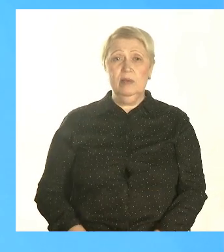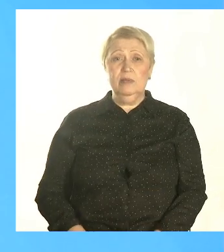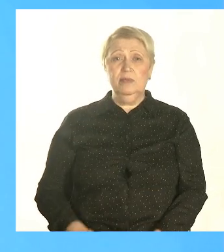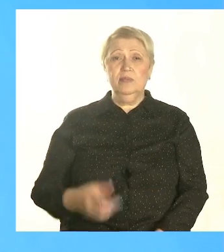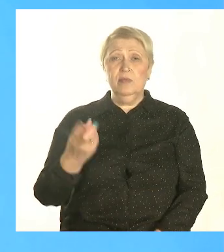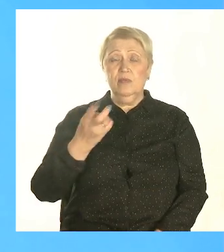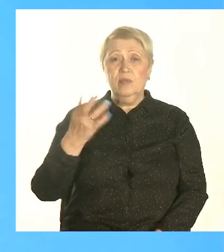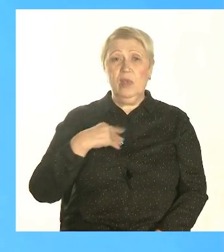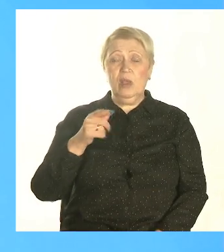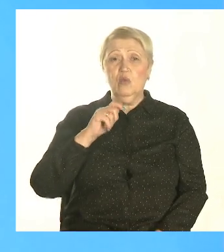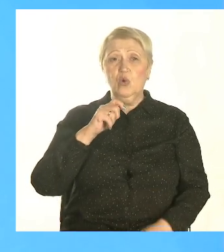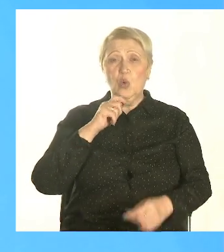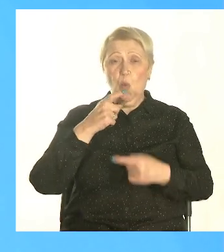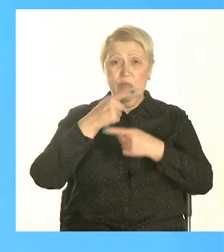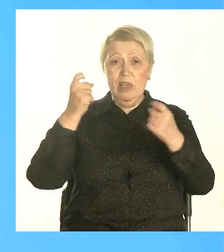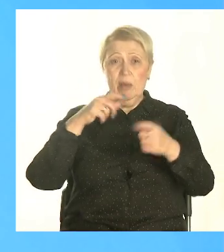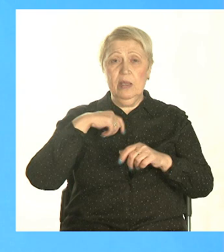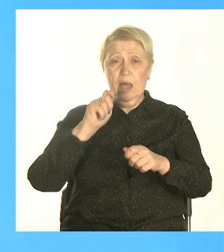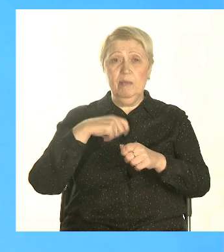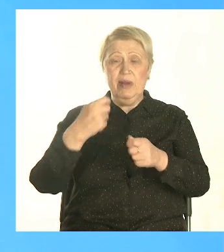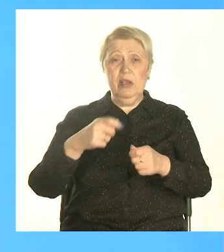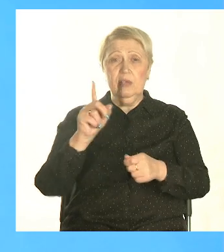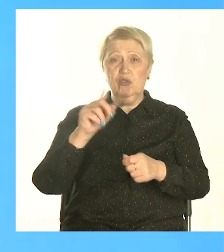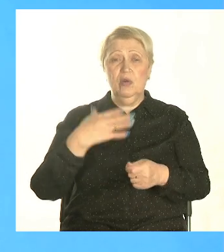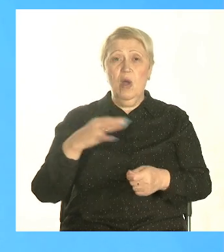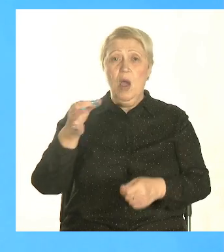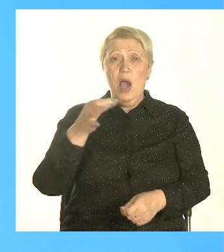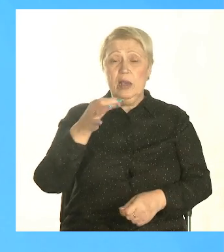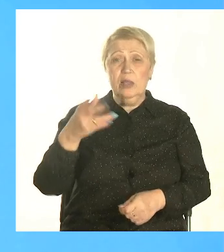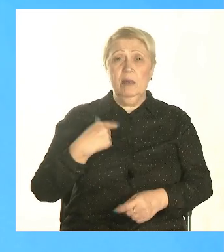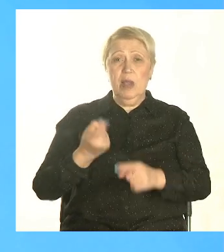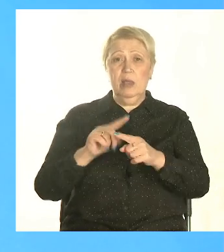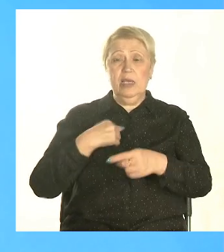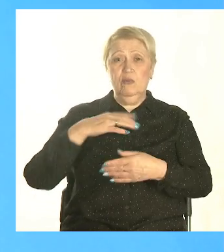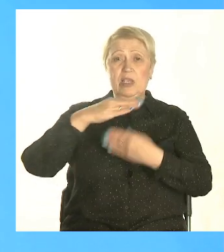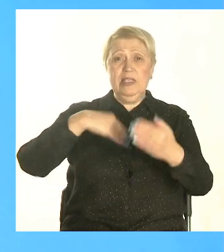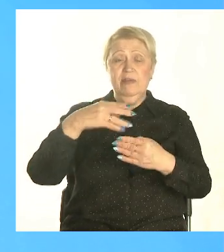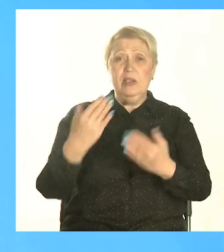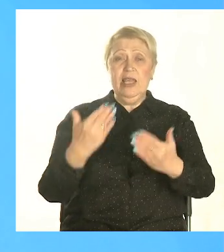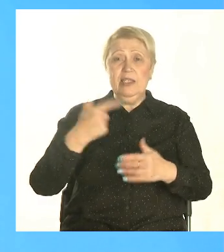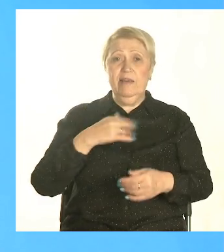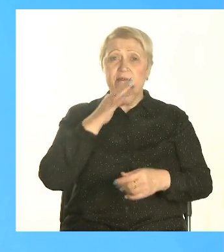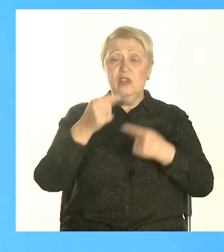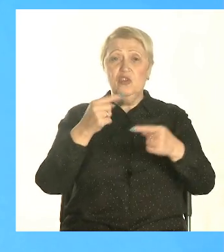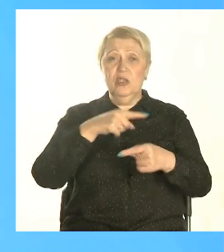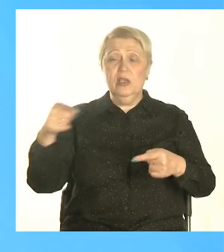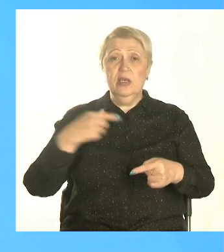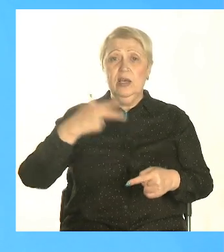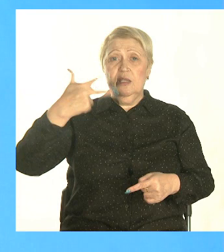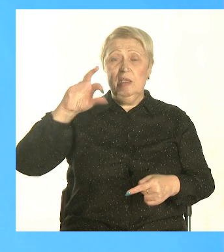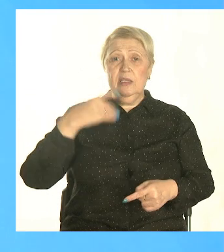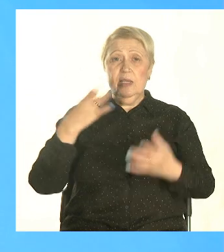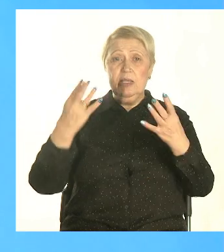этому уведомлению, договор, проект договора с оригинальным оператором на уборку этой свалки. Если в течение 30 дней собственник